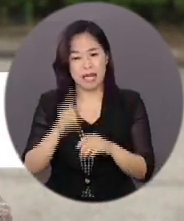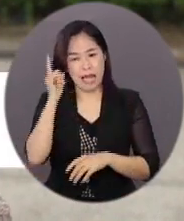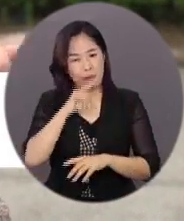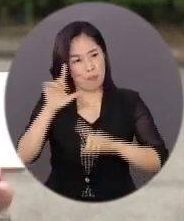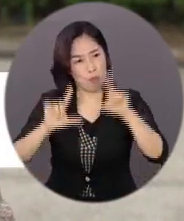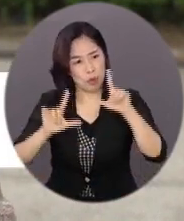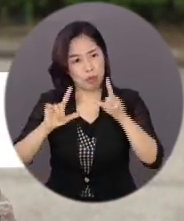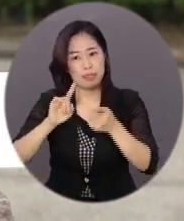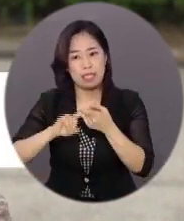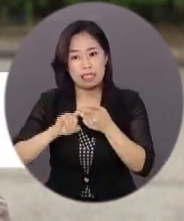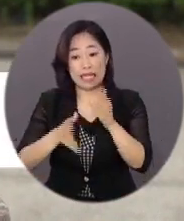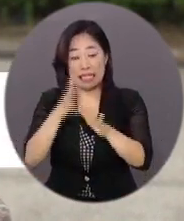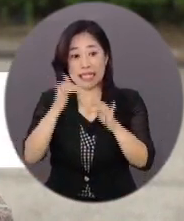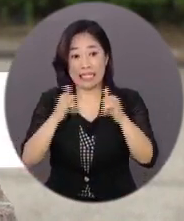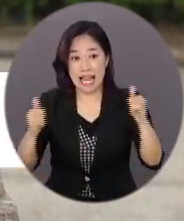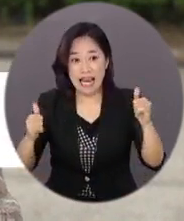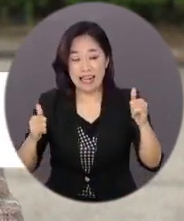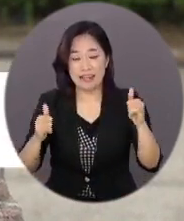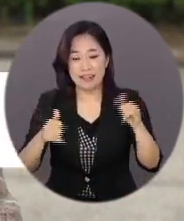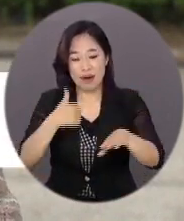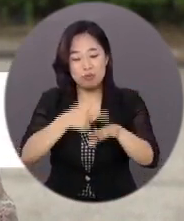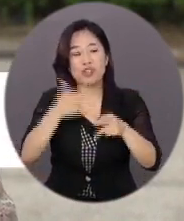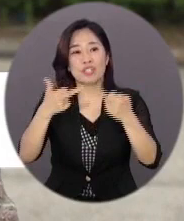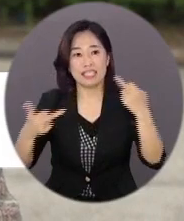보이면 무등산에 대한